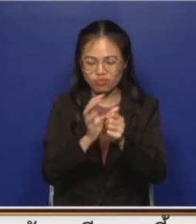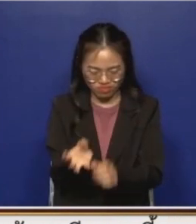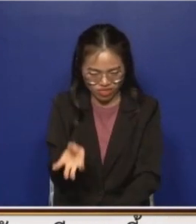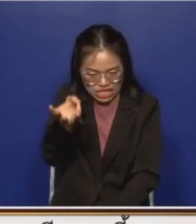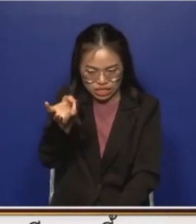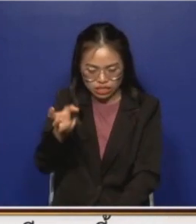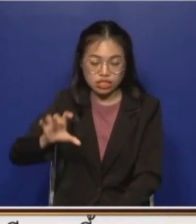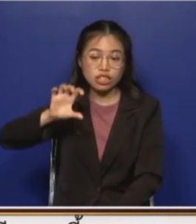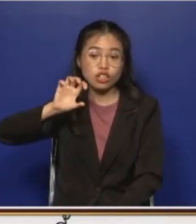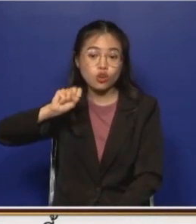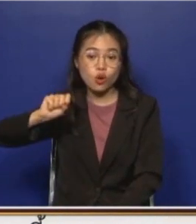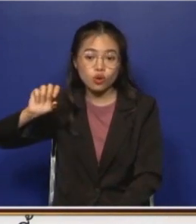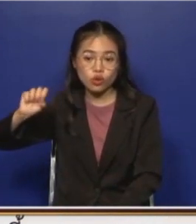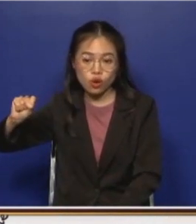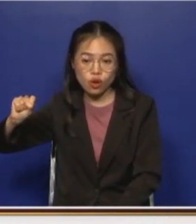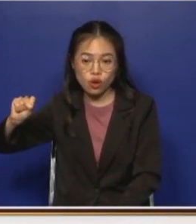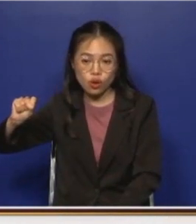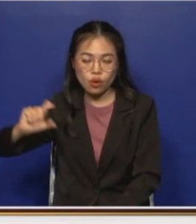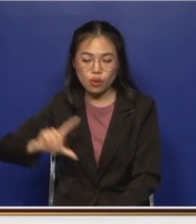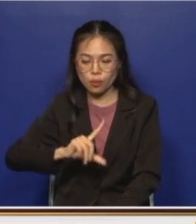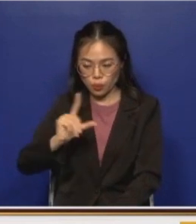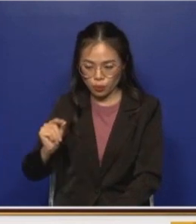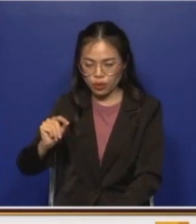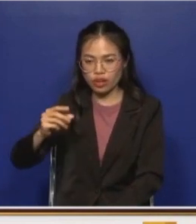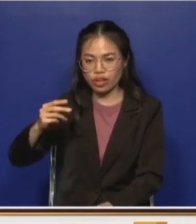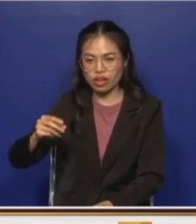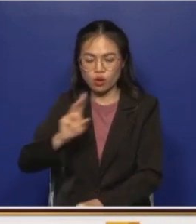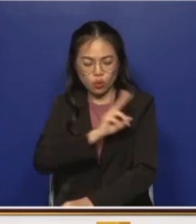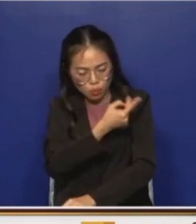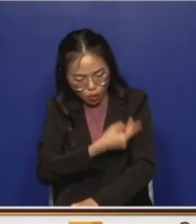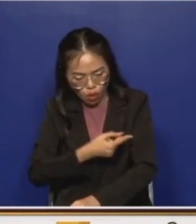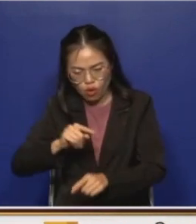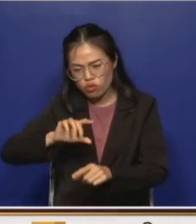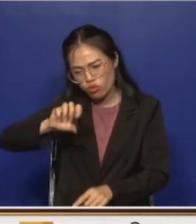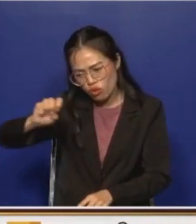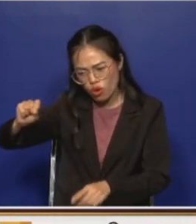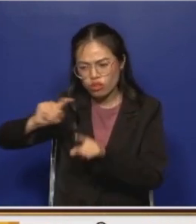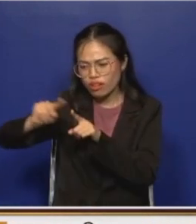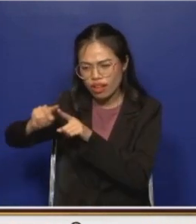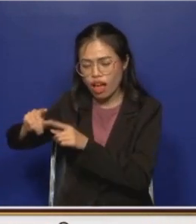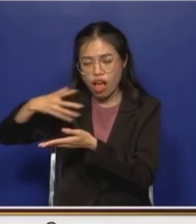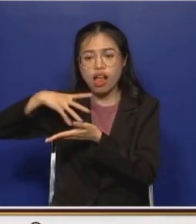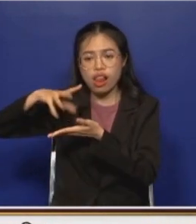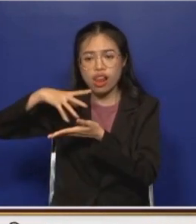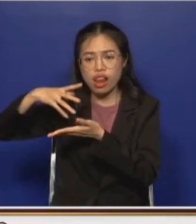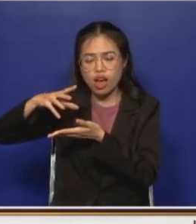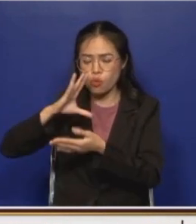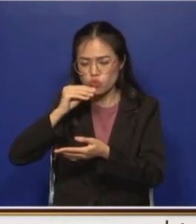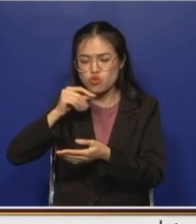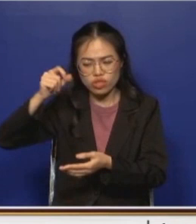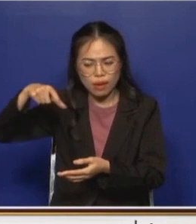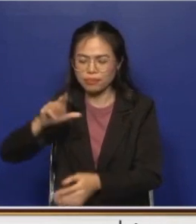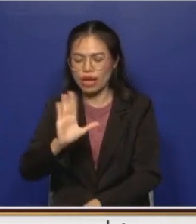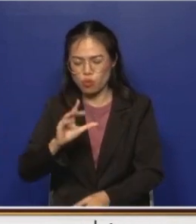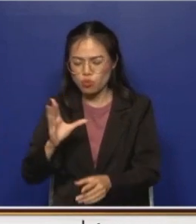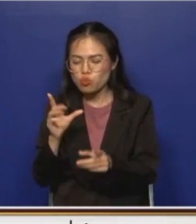ที่27พฤศจิกายนขีดเส้นแดงเฉพาะสำคัญนะฮะรู้สึกดีใจที่คนไทยจะ